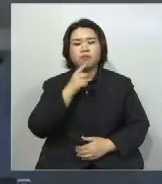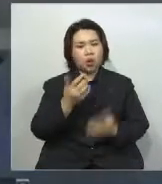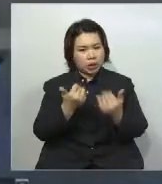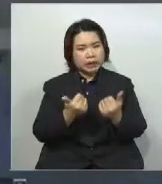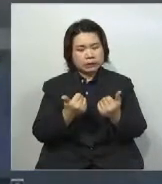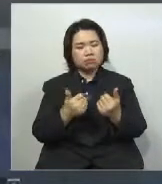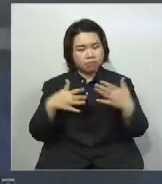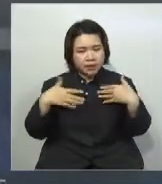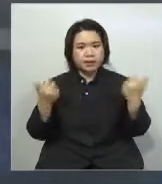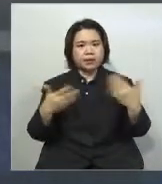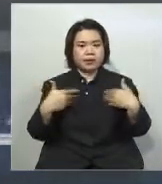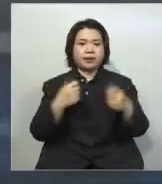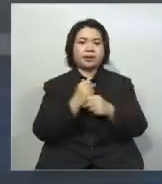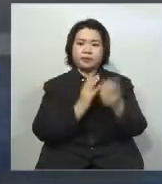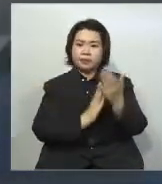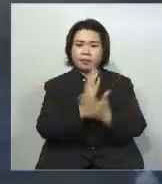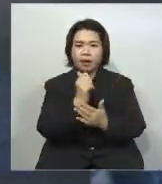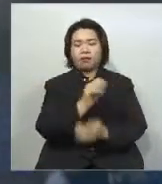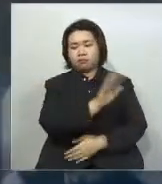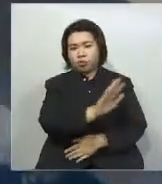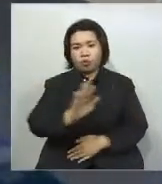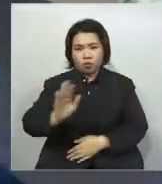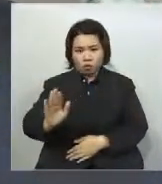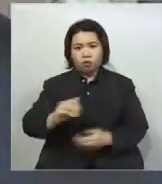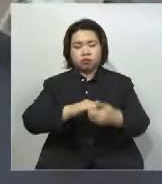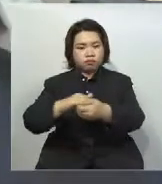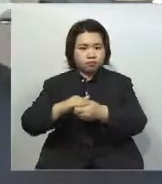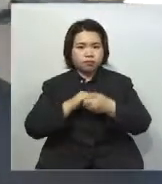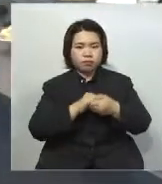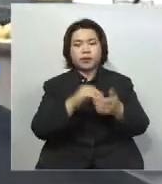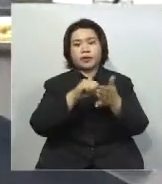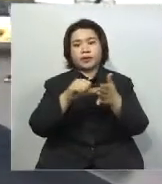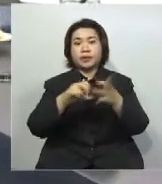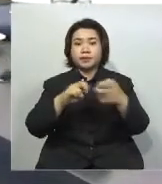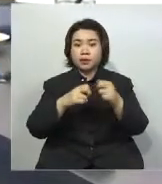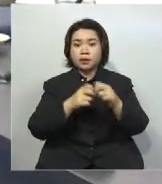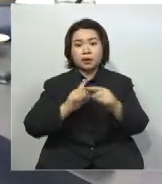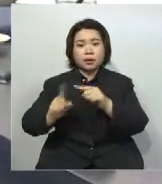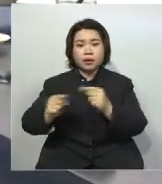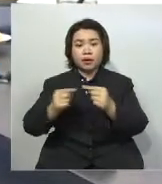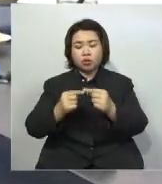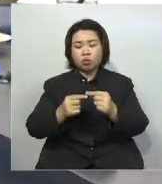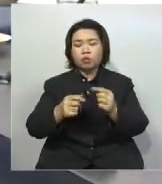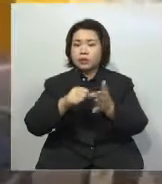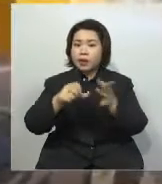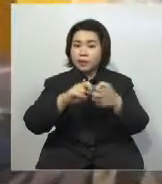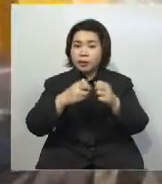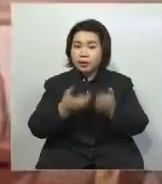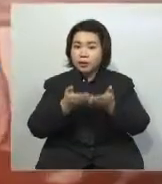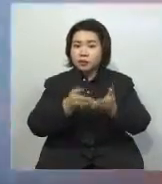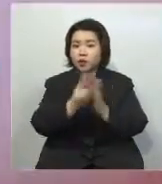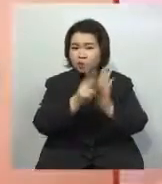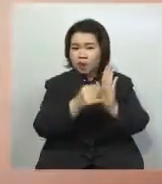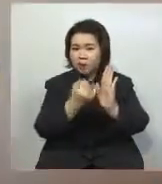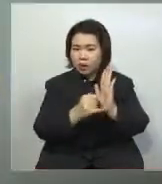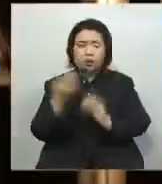ายินดีและเป็นความสำเร็จของทุกภาคส่วนได้ร่วมมือกันพยายามแก้ไขปัญหาการทำประมงมาโดยตลอดเนื่องจาก